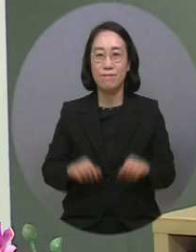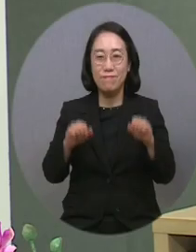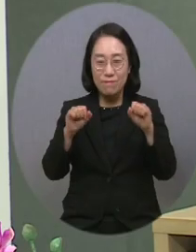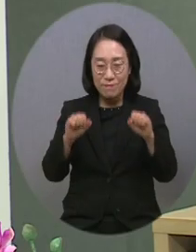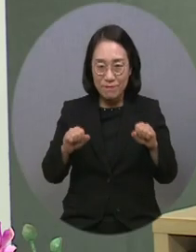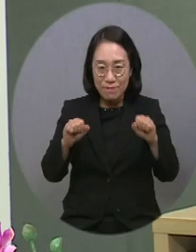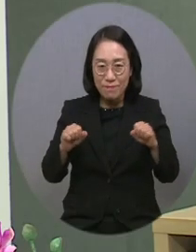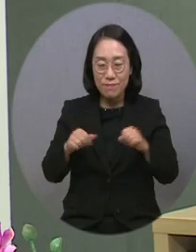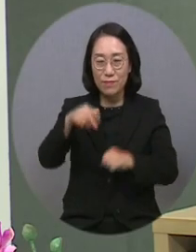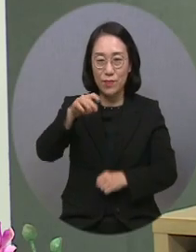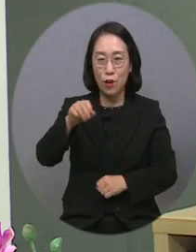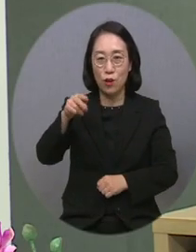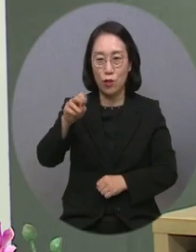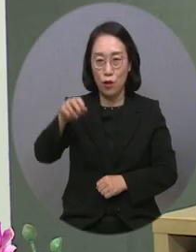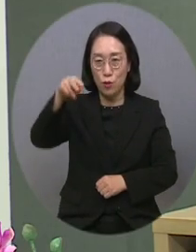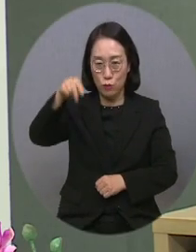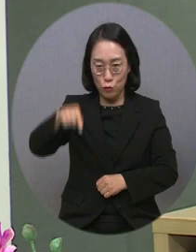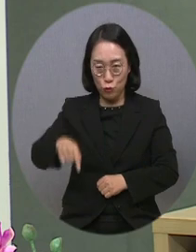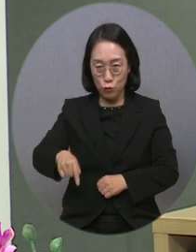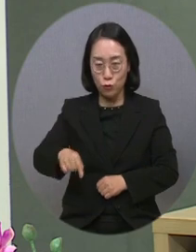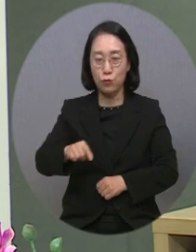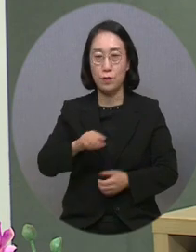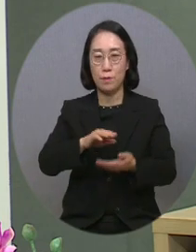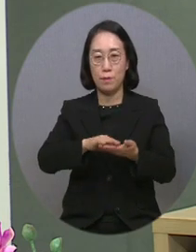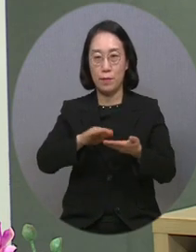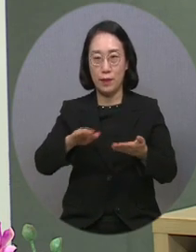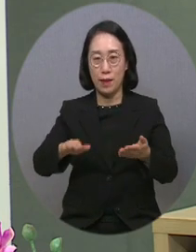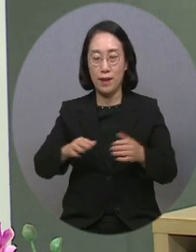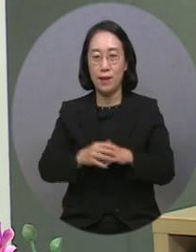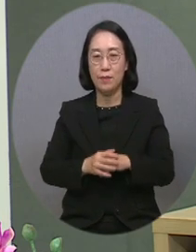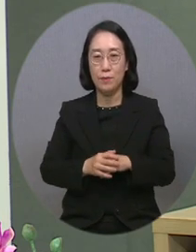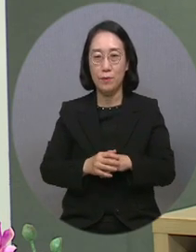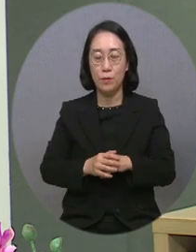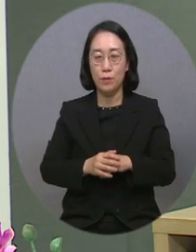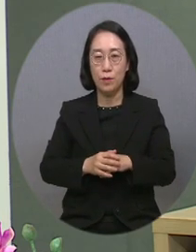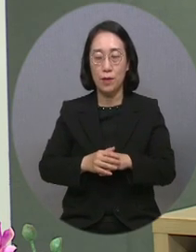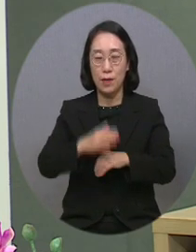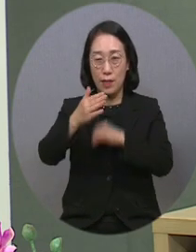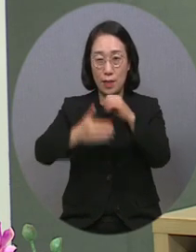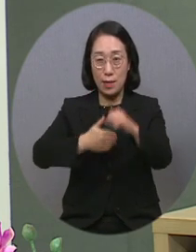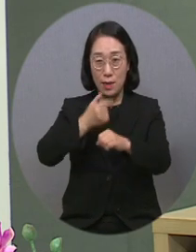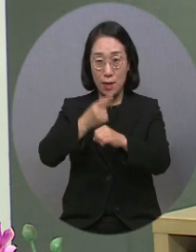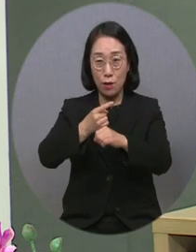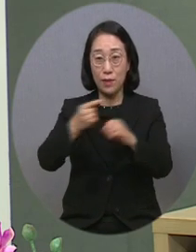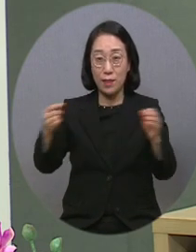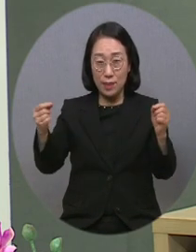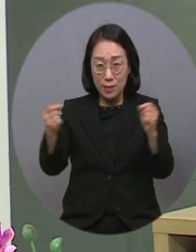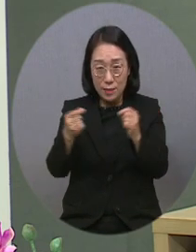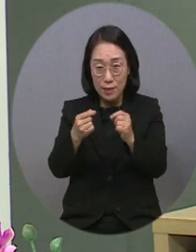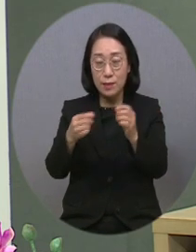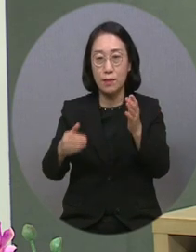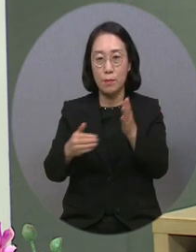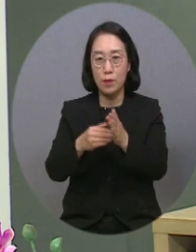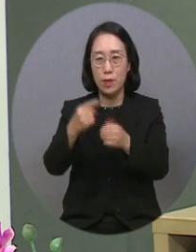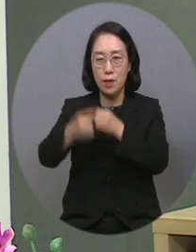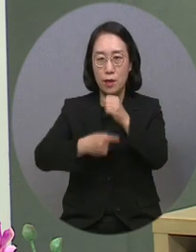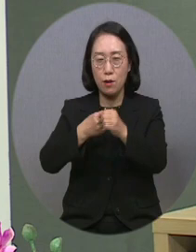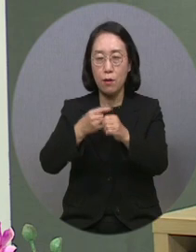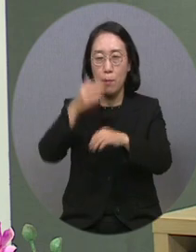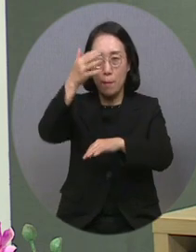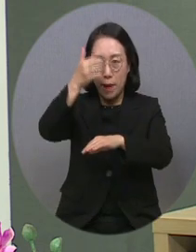안녕하십니까. 정경수입니다. 우리가 연말이 되면은 나눔과 배려를 실천하는 한 해를